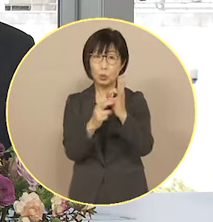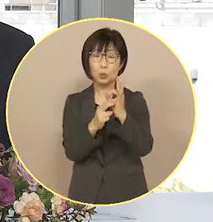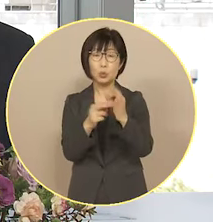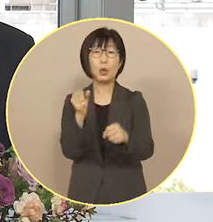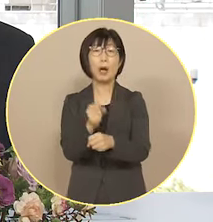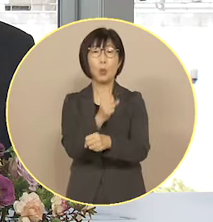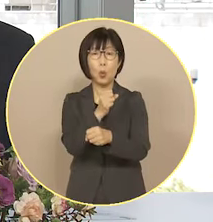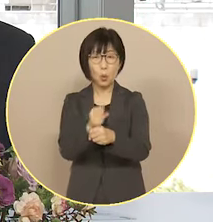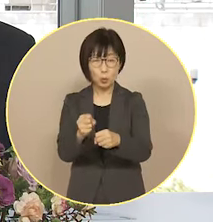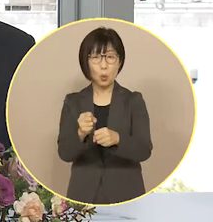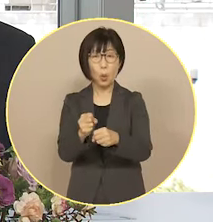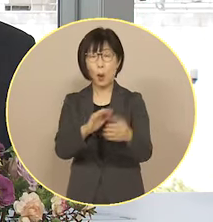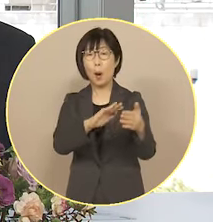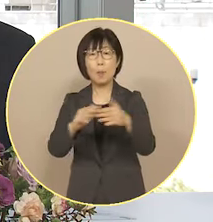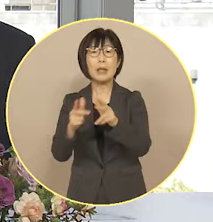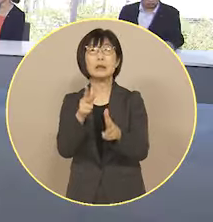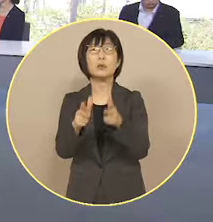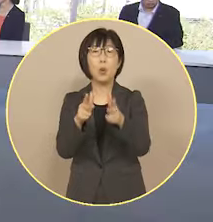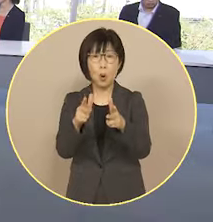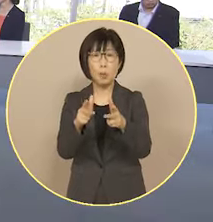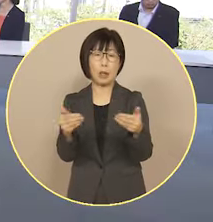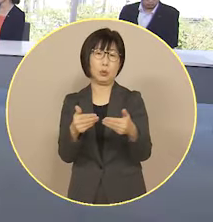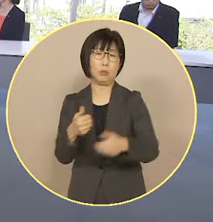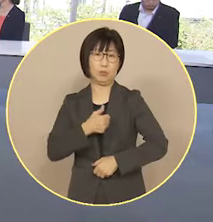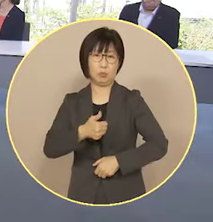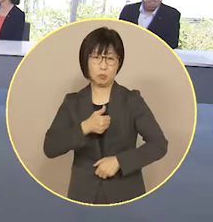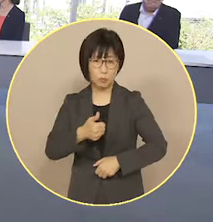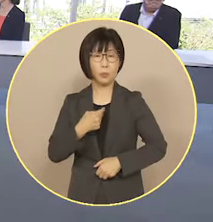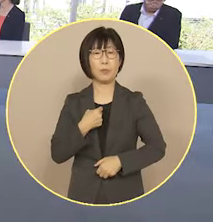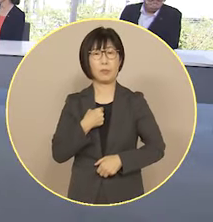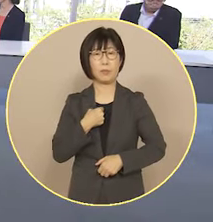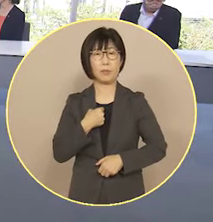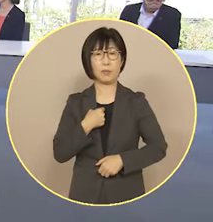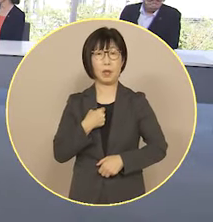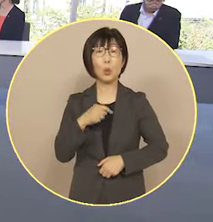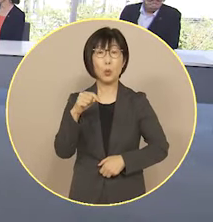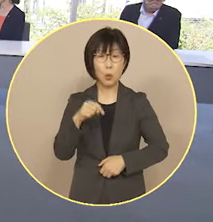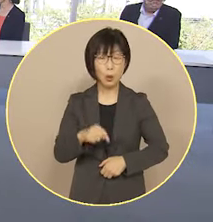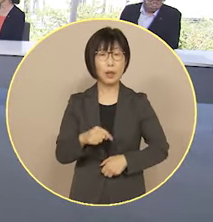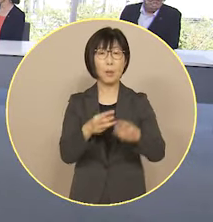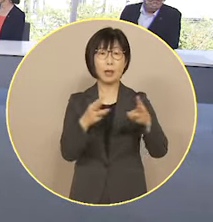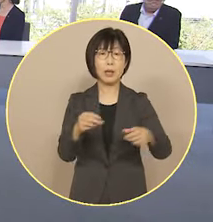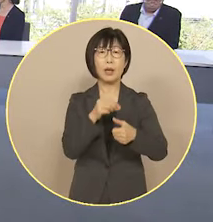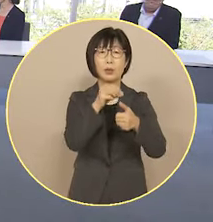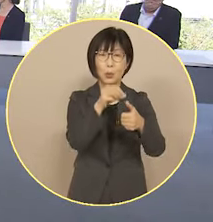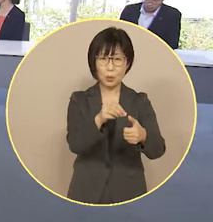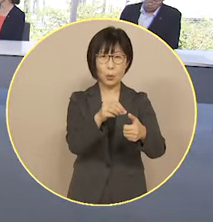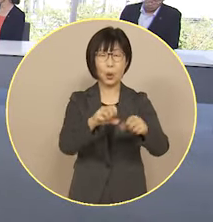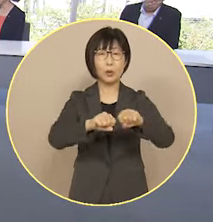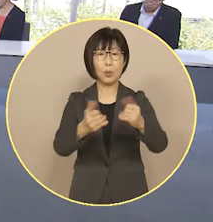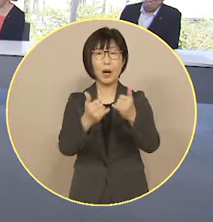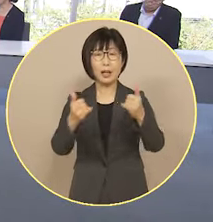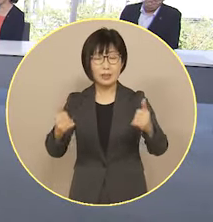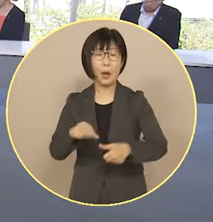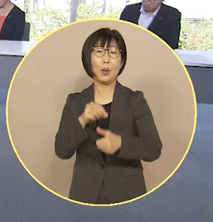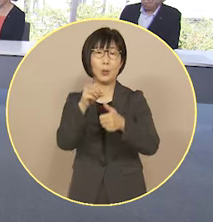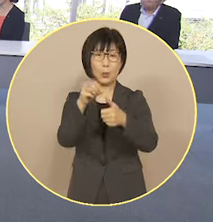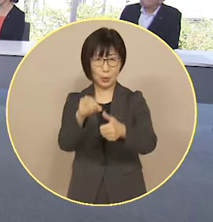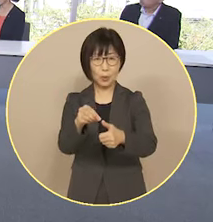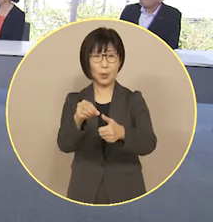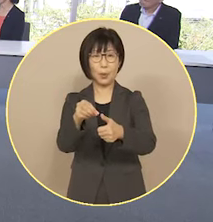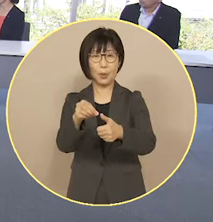で講員として働いておりましたえ秘跡雇用で働かれてる方とかえ障害者雇用の